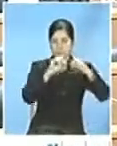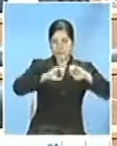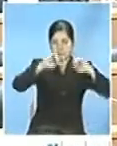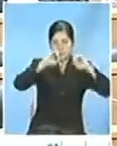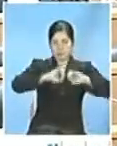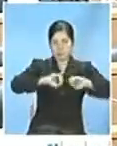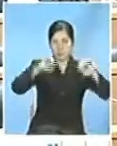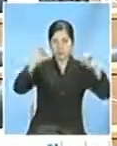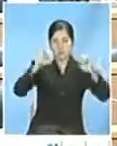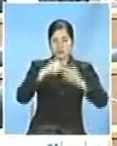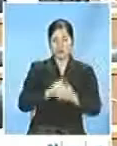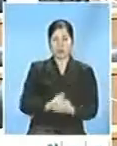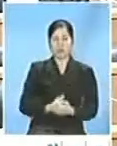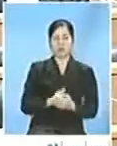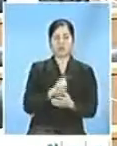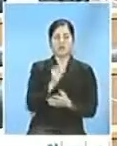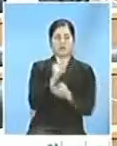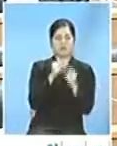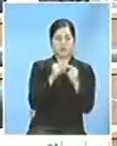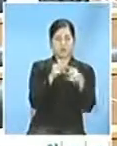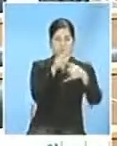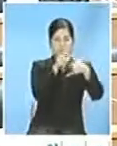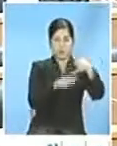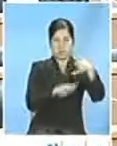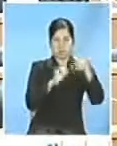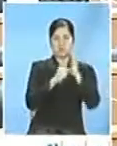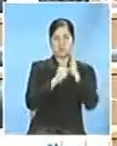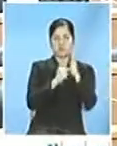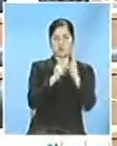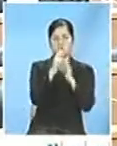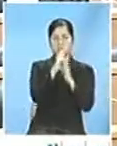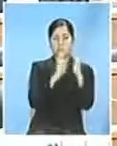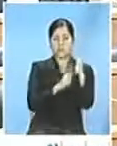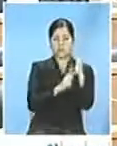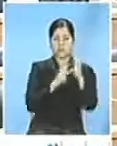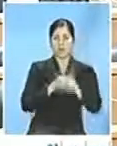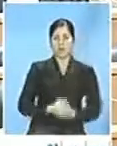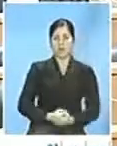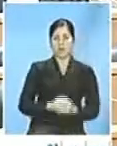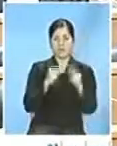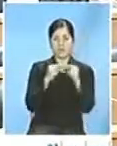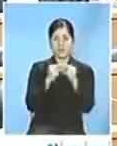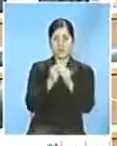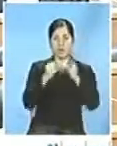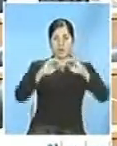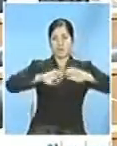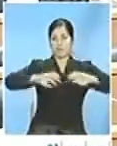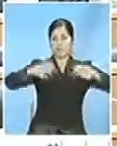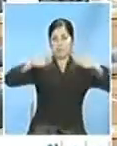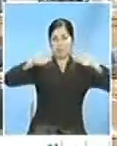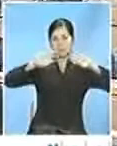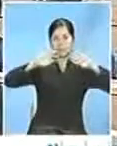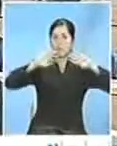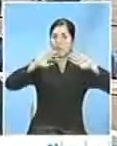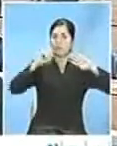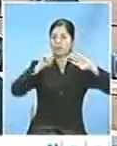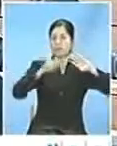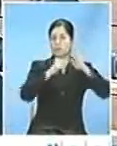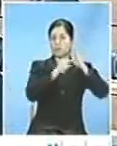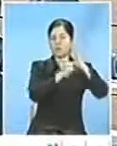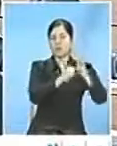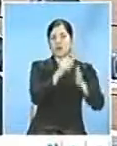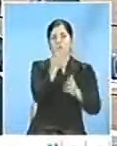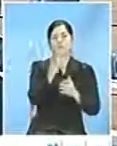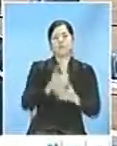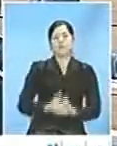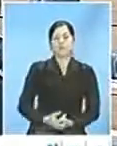ใดที่ผู้เสนอกฎหมายไม่ใช่รัฐบาลถามว่าทำ